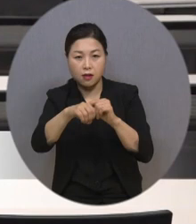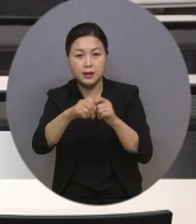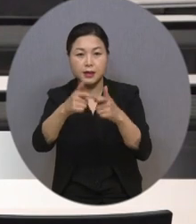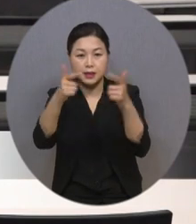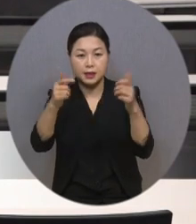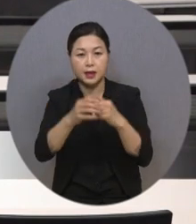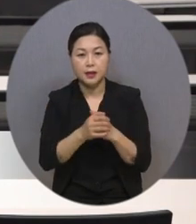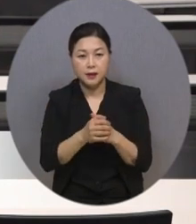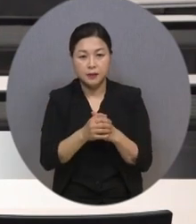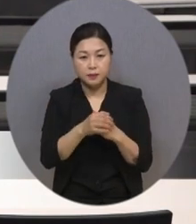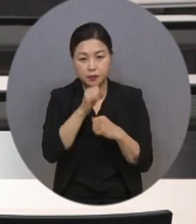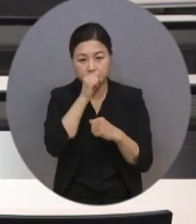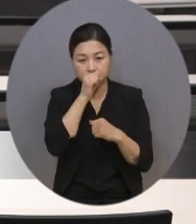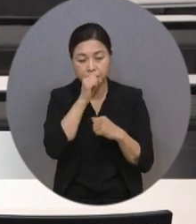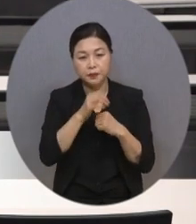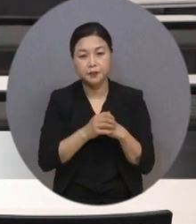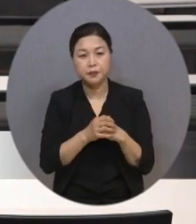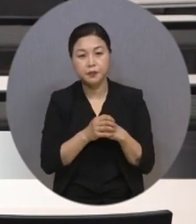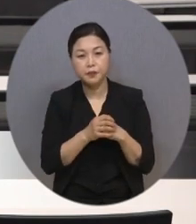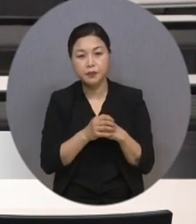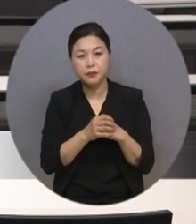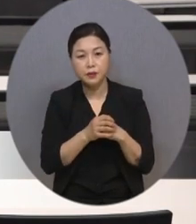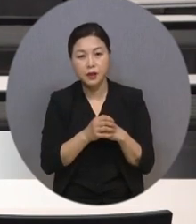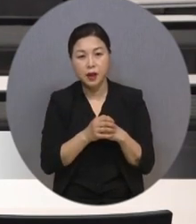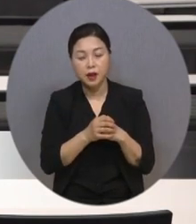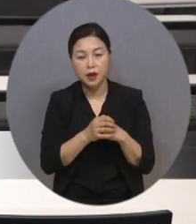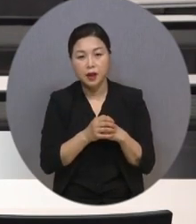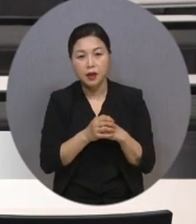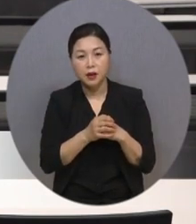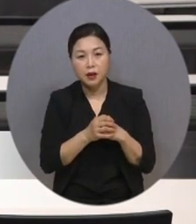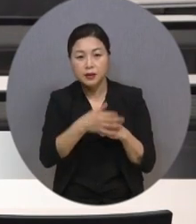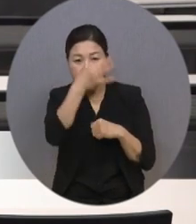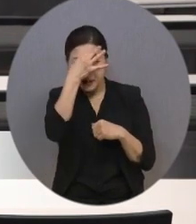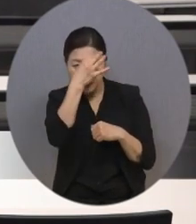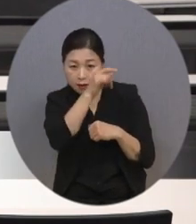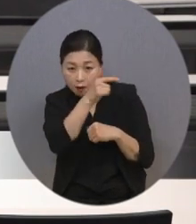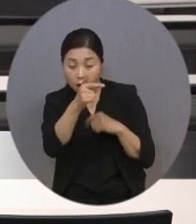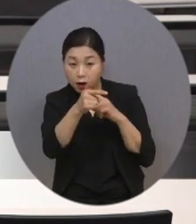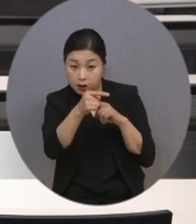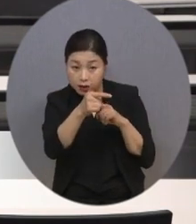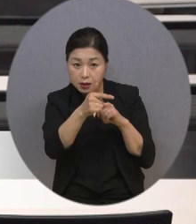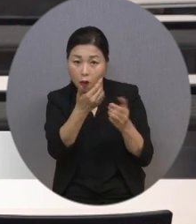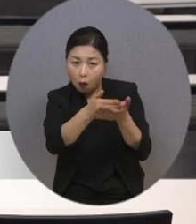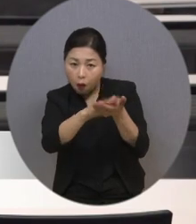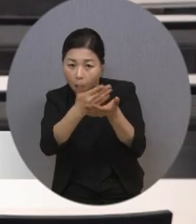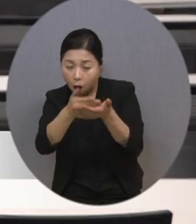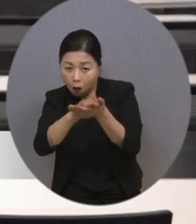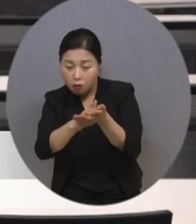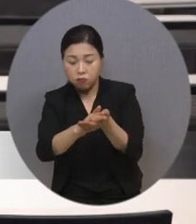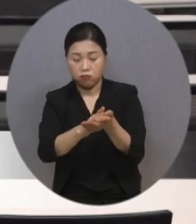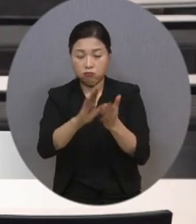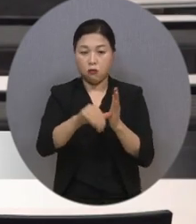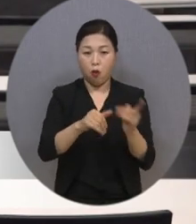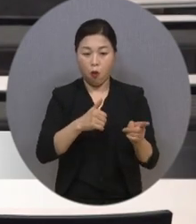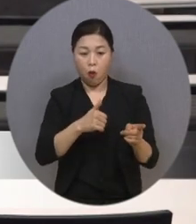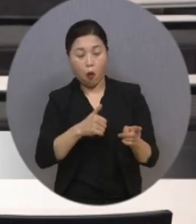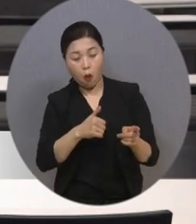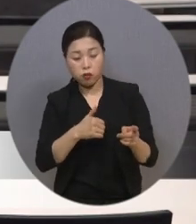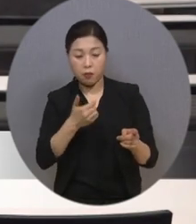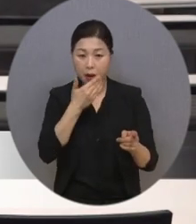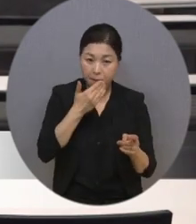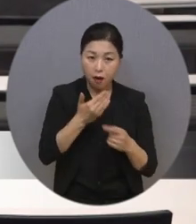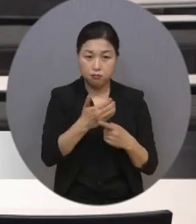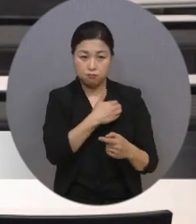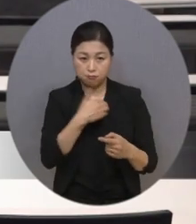사용하다 보면은 아이들이 이제 자신감도 들게 되고 재밌어하게 되더라고요. 휠체어를 관리를 할 수